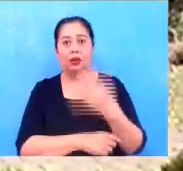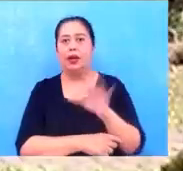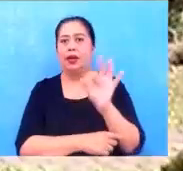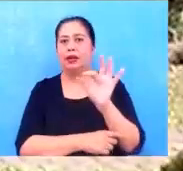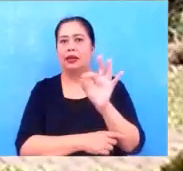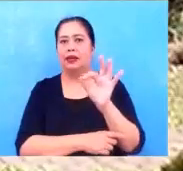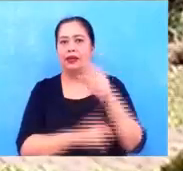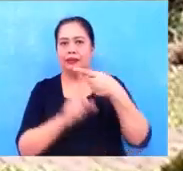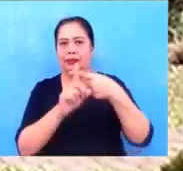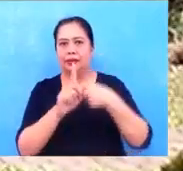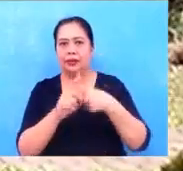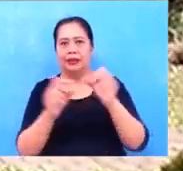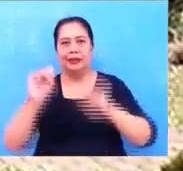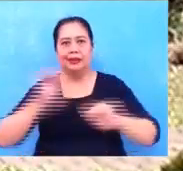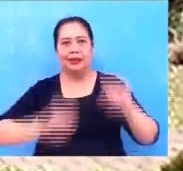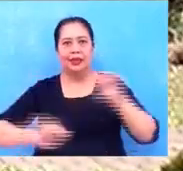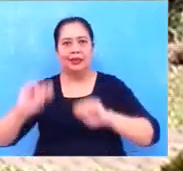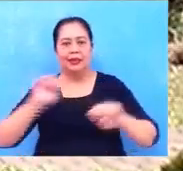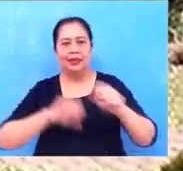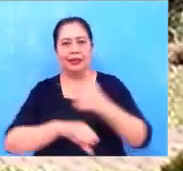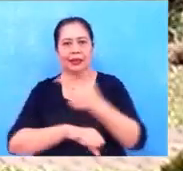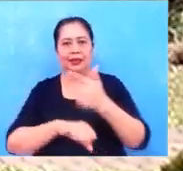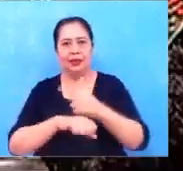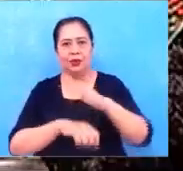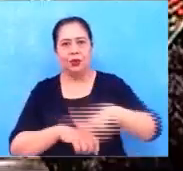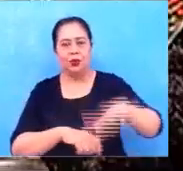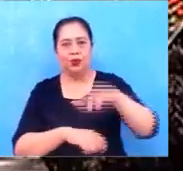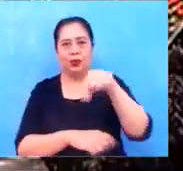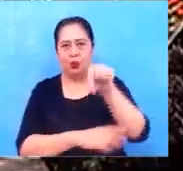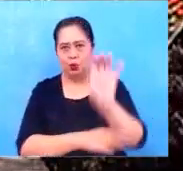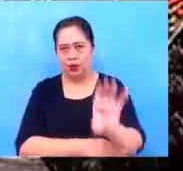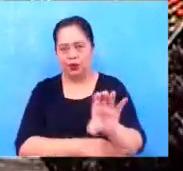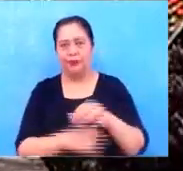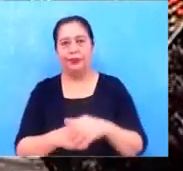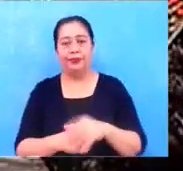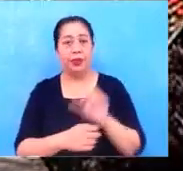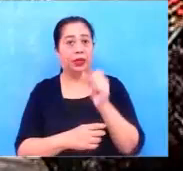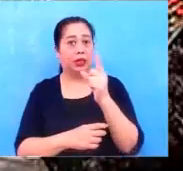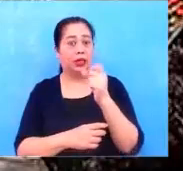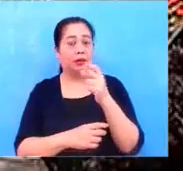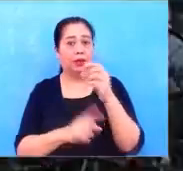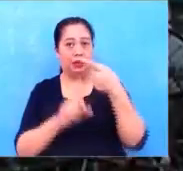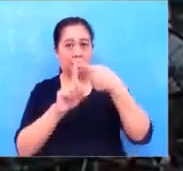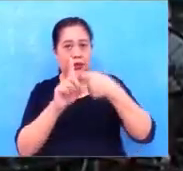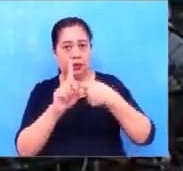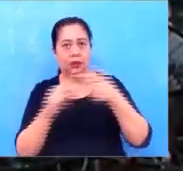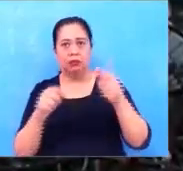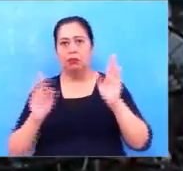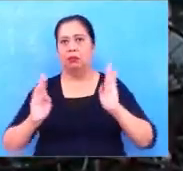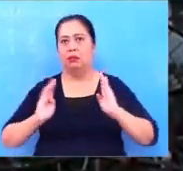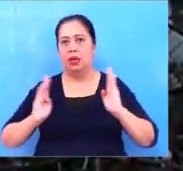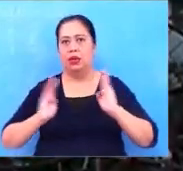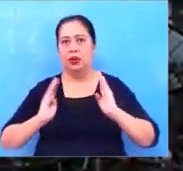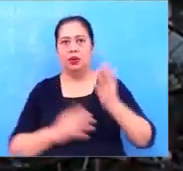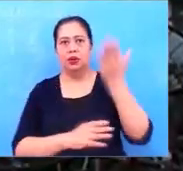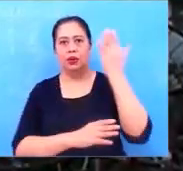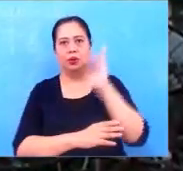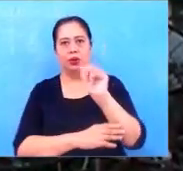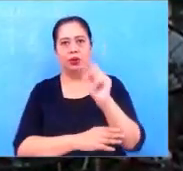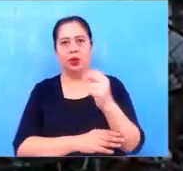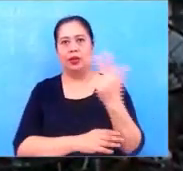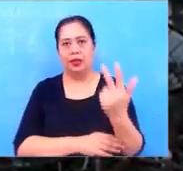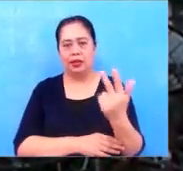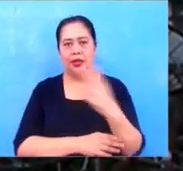sa Science Garden sa Quezon City. 11 degrees Celsius naman sa Baguio City noong January 3 at